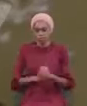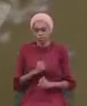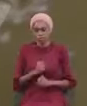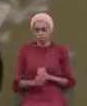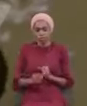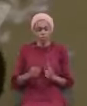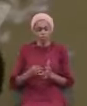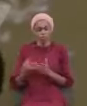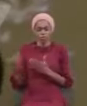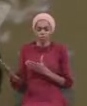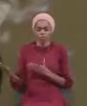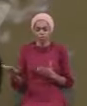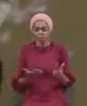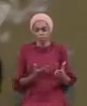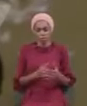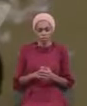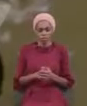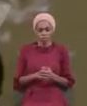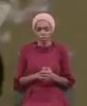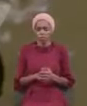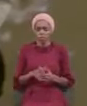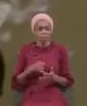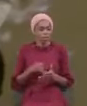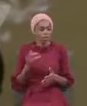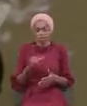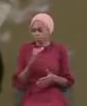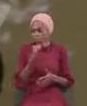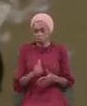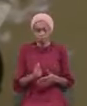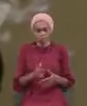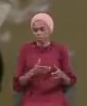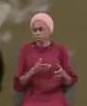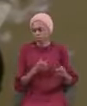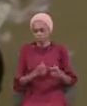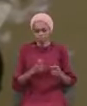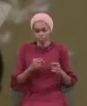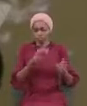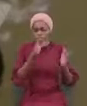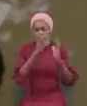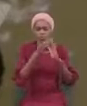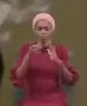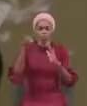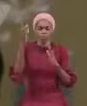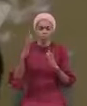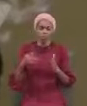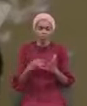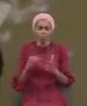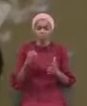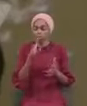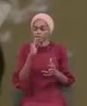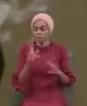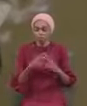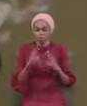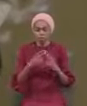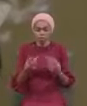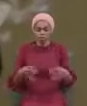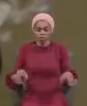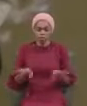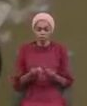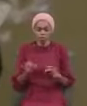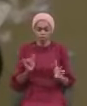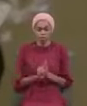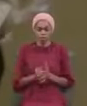recevoir la B de Dieu c'est pourquoi c'est très important que nous obéissons que nous